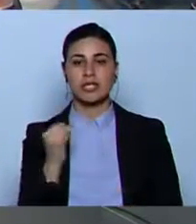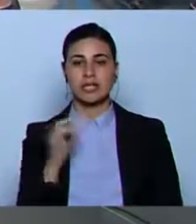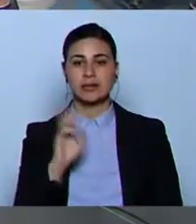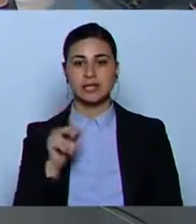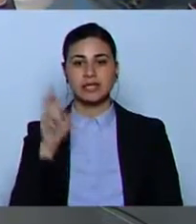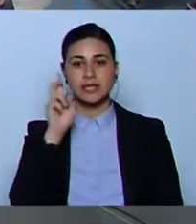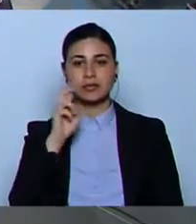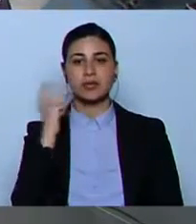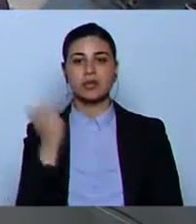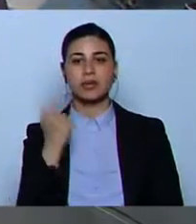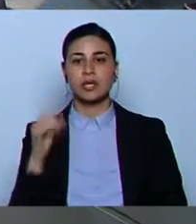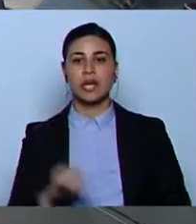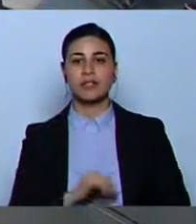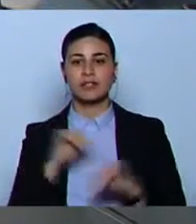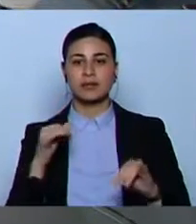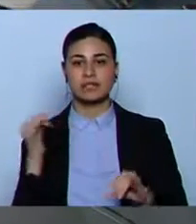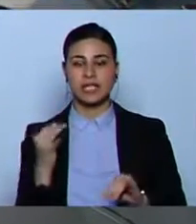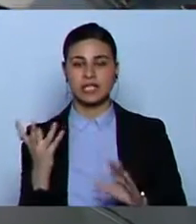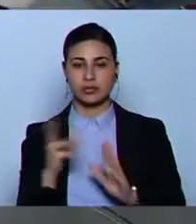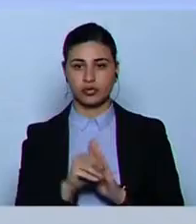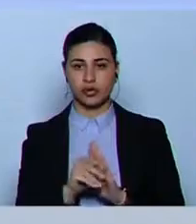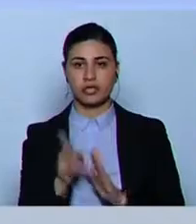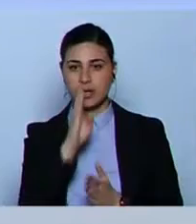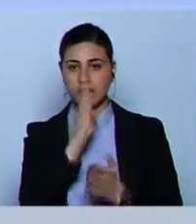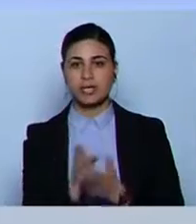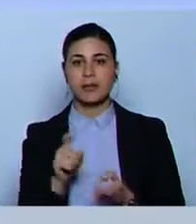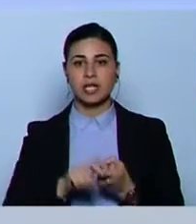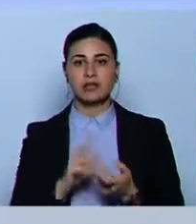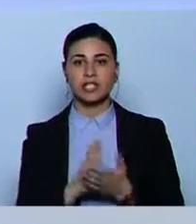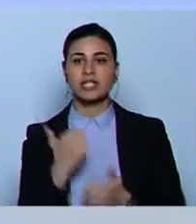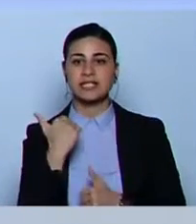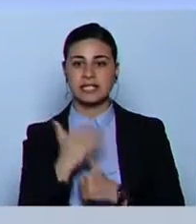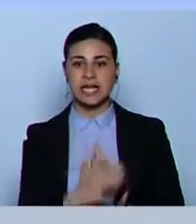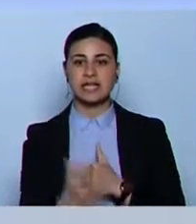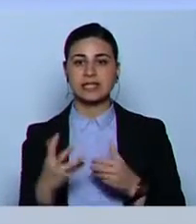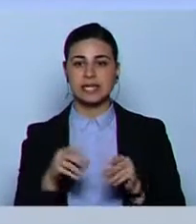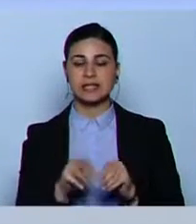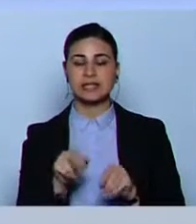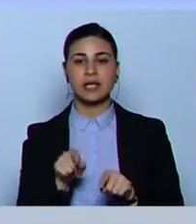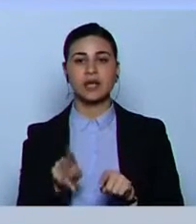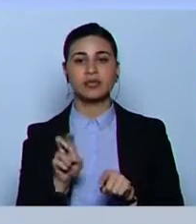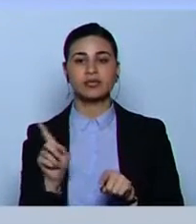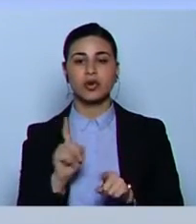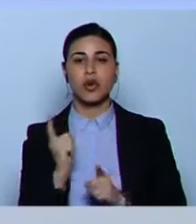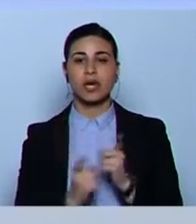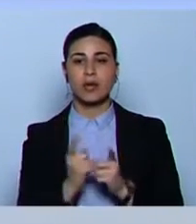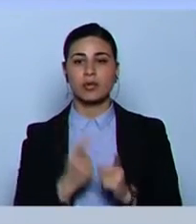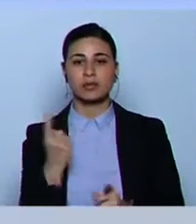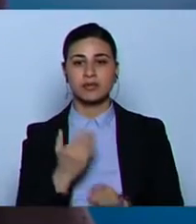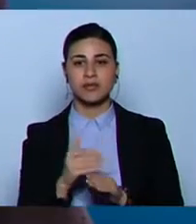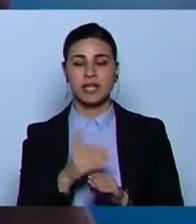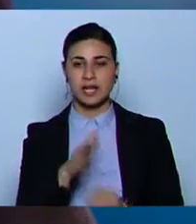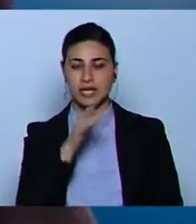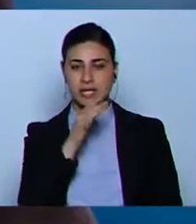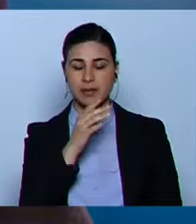სახელმწიფოს დემოკრატიული განვითარების ინტერესებს შორის. რომელიც პირდაპირ კავშირშია დეცენტრალიზაციის. კი, და ეს კონსენსუსი გულისხმობდა იმას, რომ რეფორმის პირველ ეტაპს